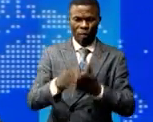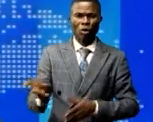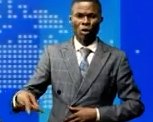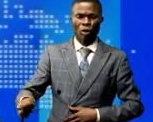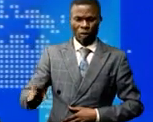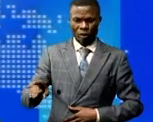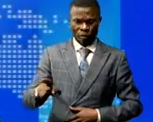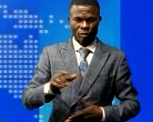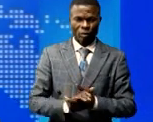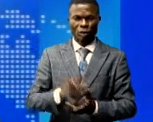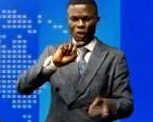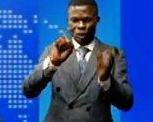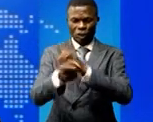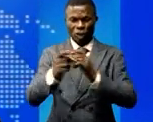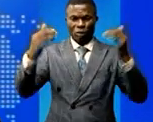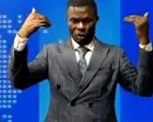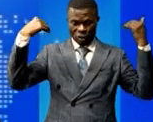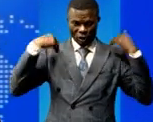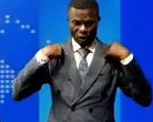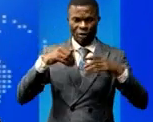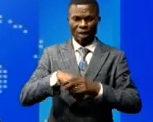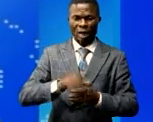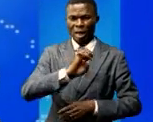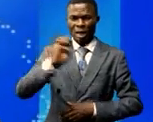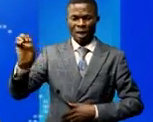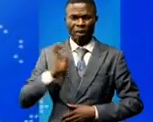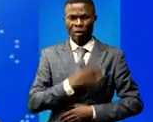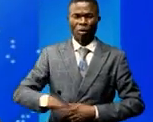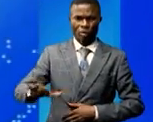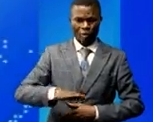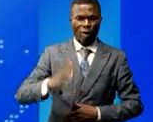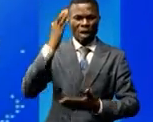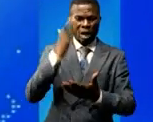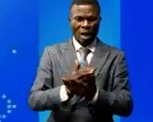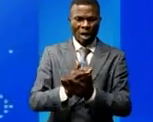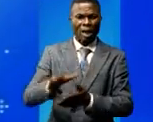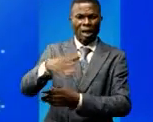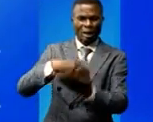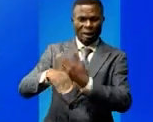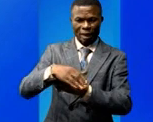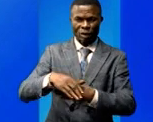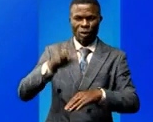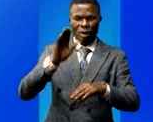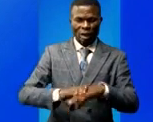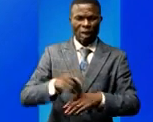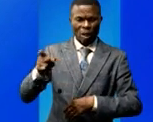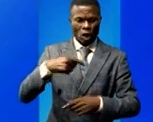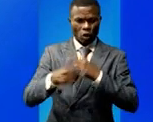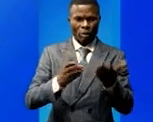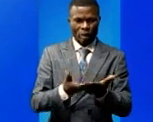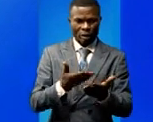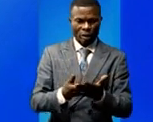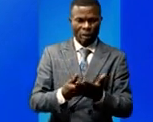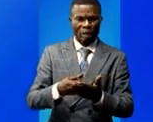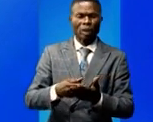L'état de siège instauré par le chef de l'État dans l'est de la RDC pour mettre fin à l'insécurité commence à porter déjà ses fruits. Le gouverneur